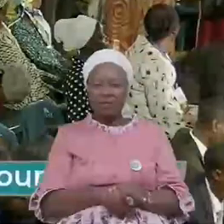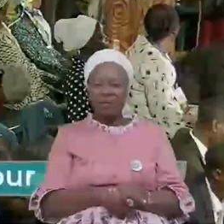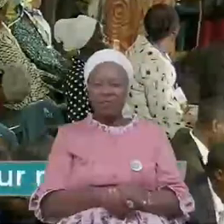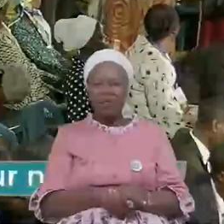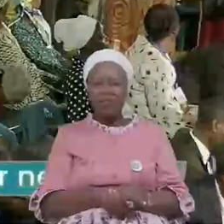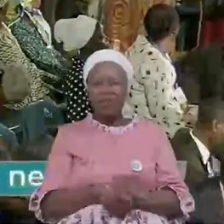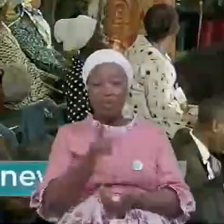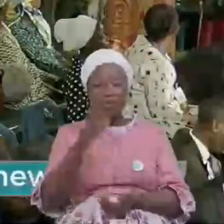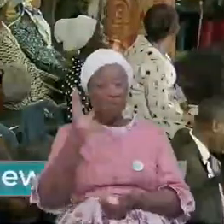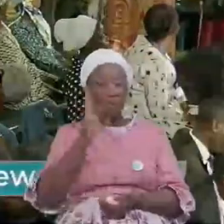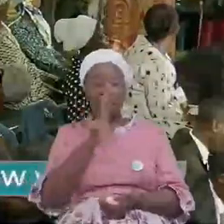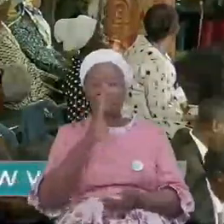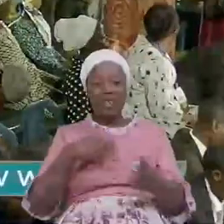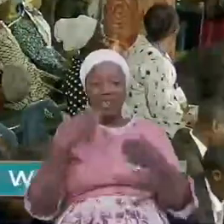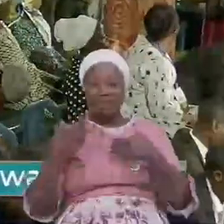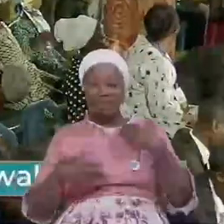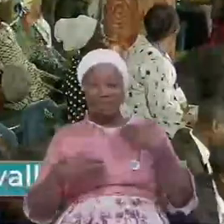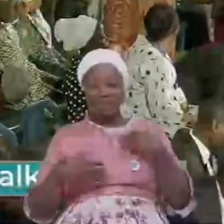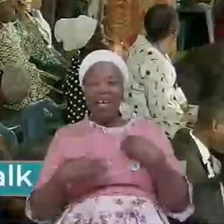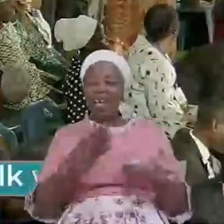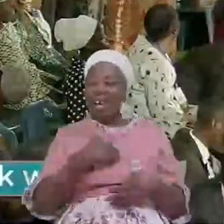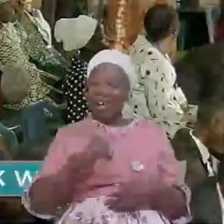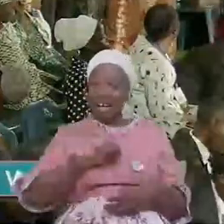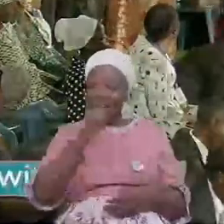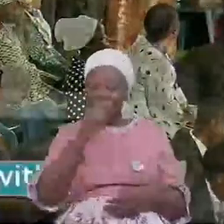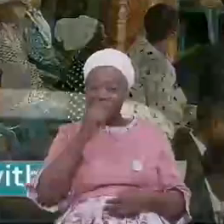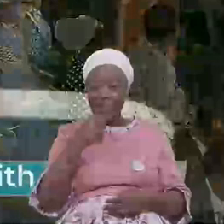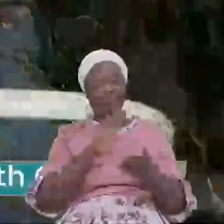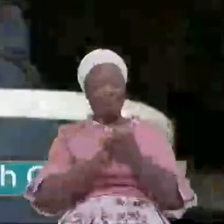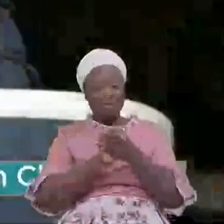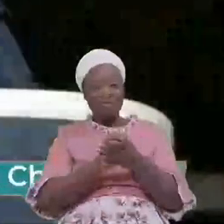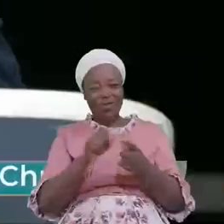devez être content pour ça. Et félicitations aussi.